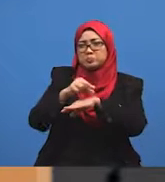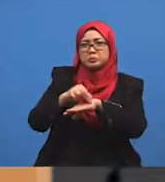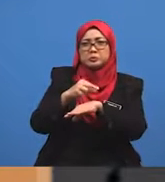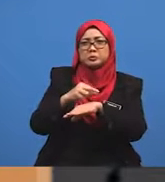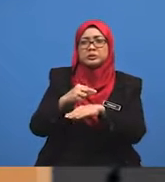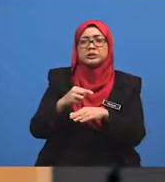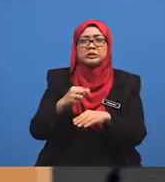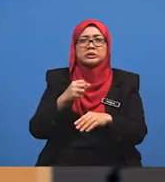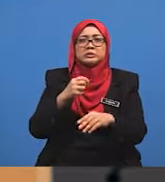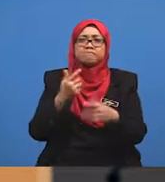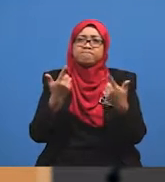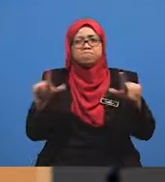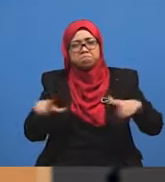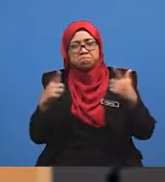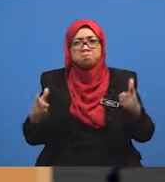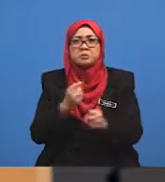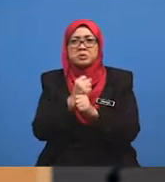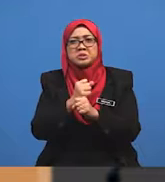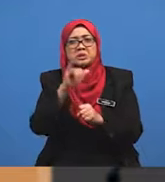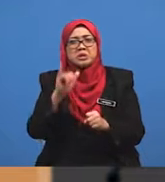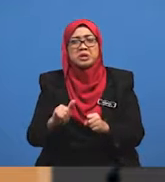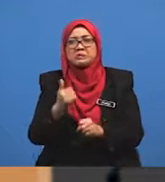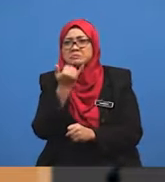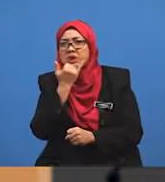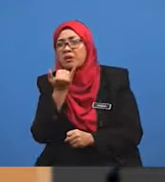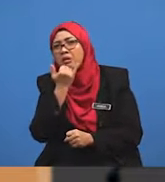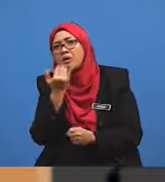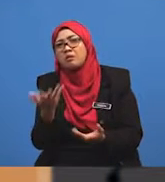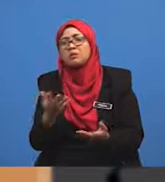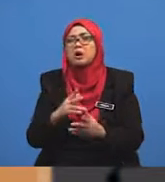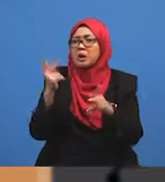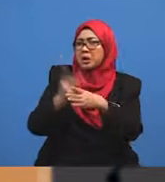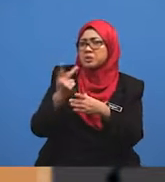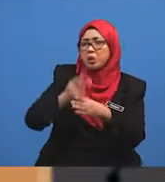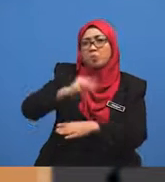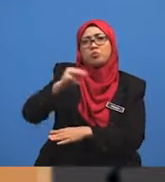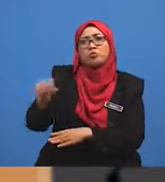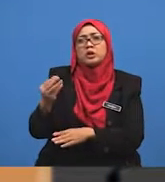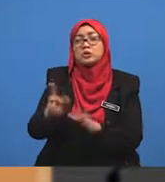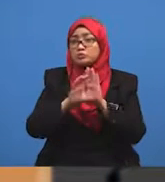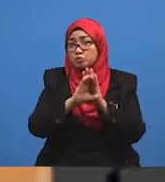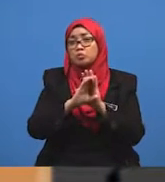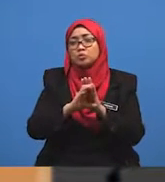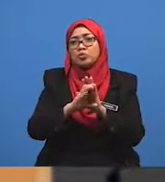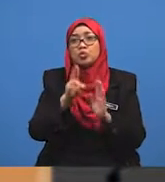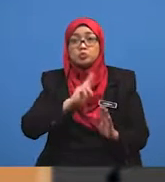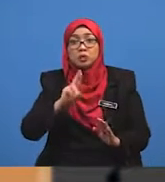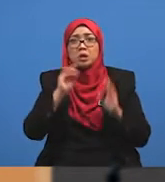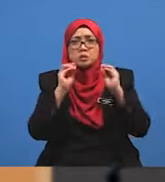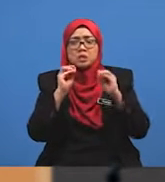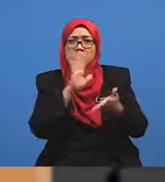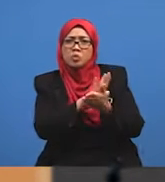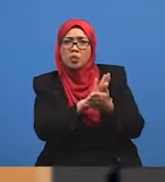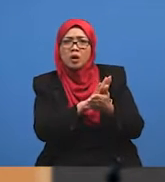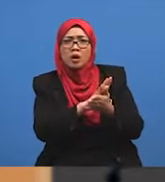melakukan lain-lain keburukan. Bayangkan jika seorang ustazah mengajar di sekolah tidak memakai tudung contohnya,